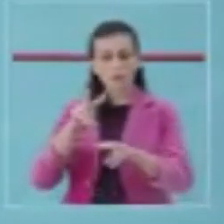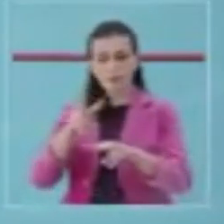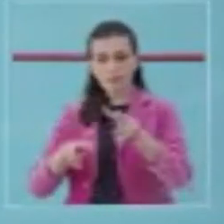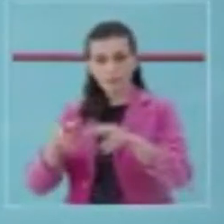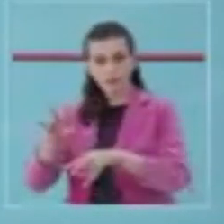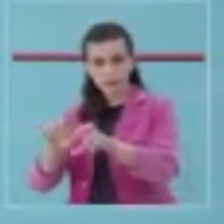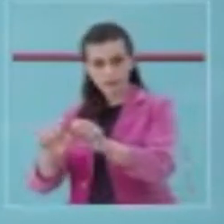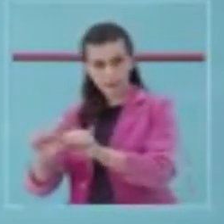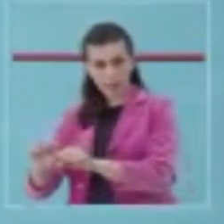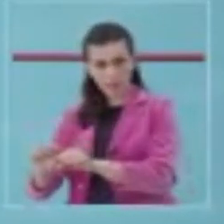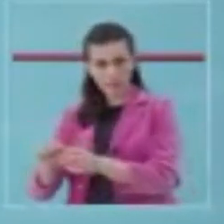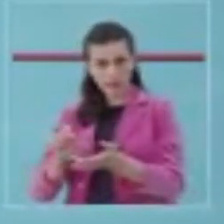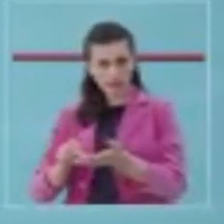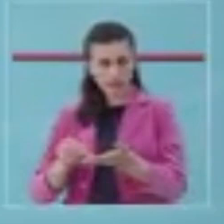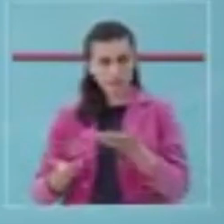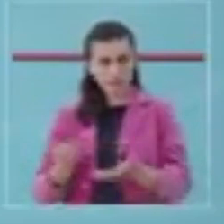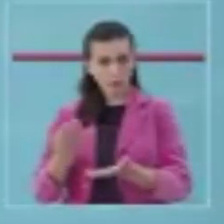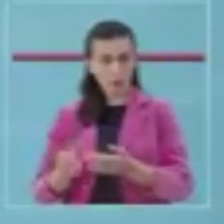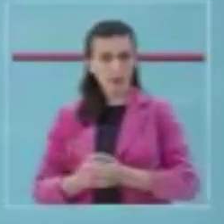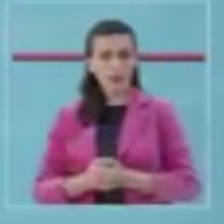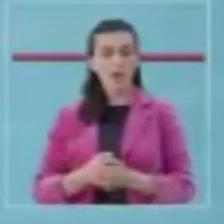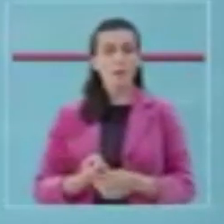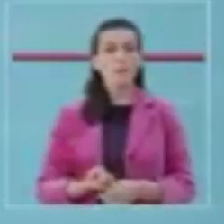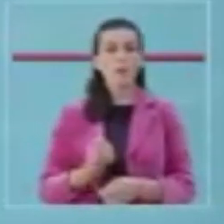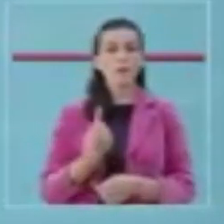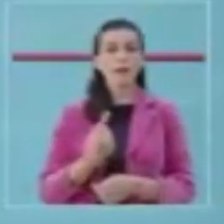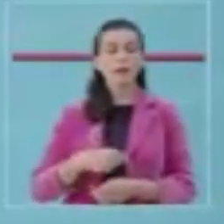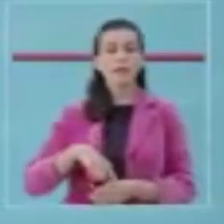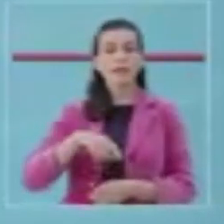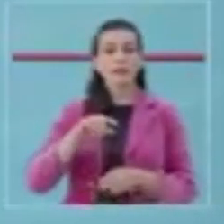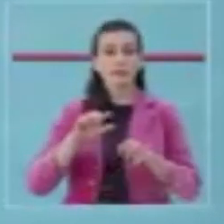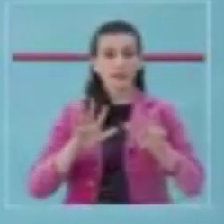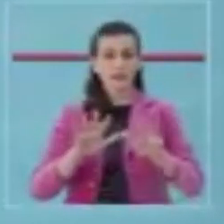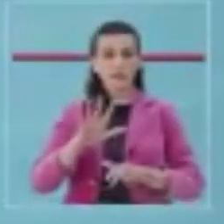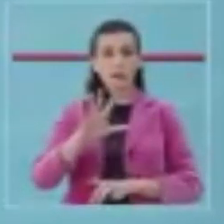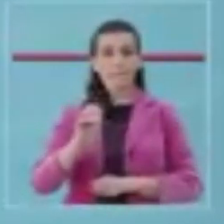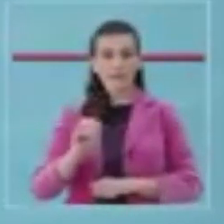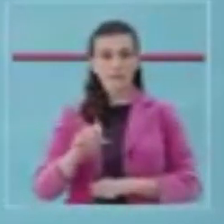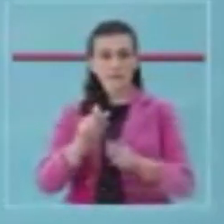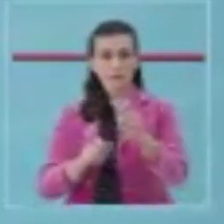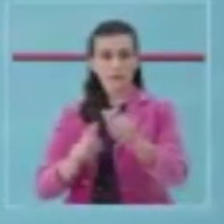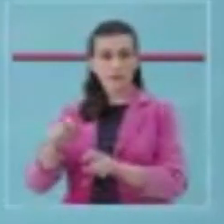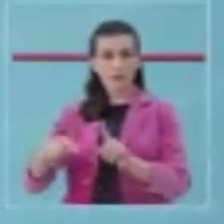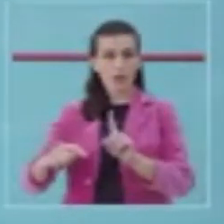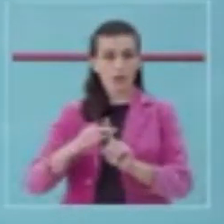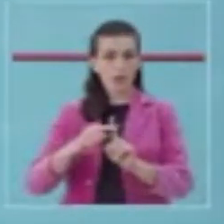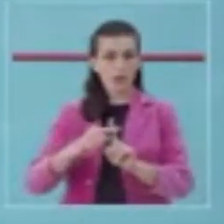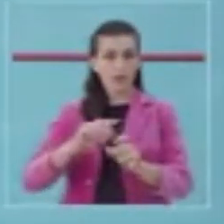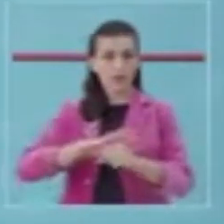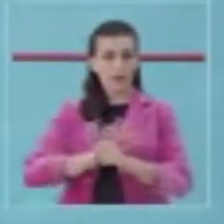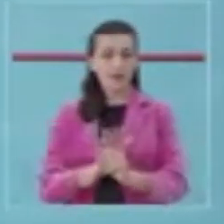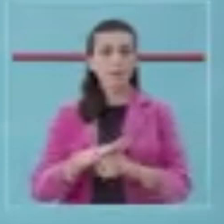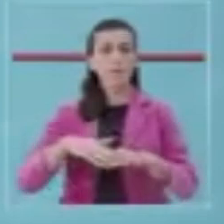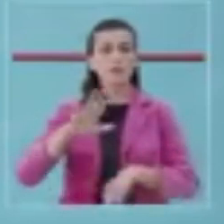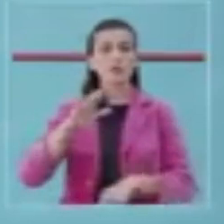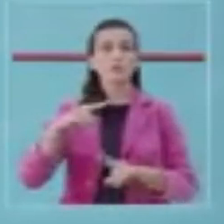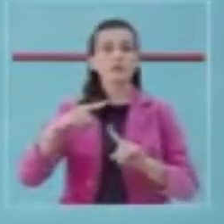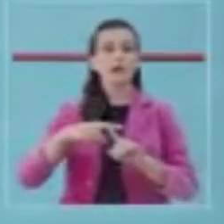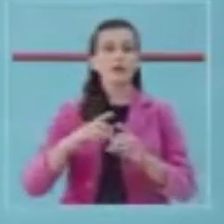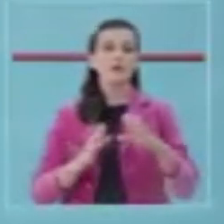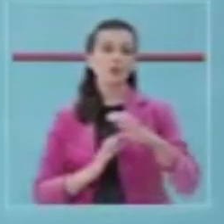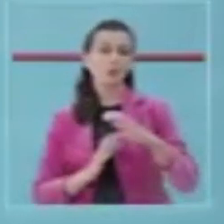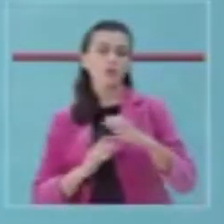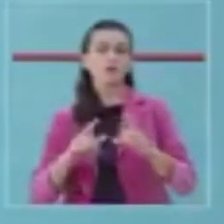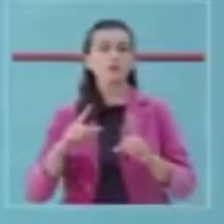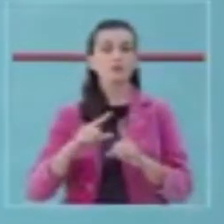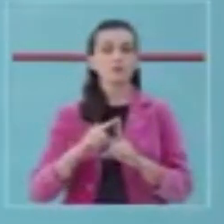vendin tonë janë aktualisht 850 raste aktive me COVID-19, kryesisht në Tiranë, Shkodër